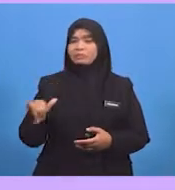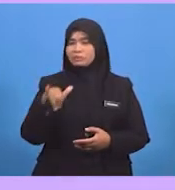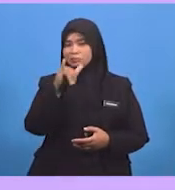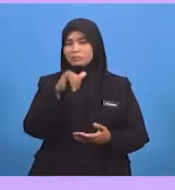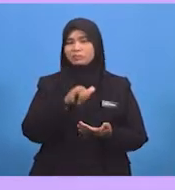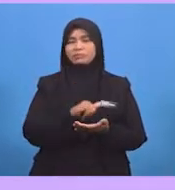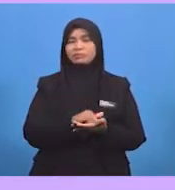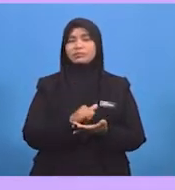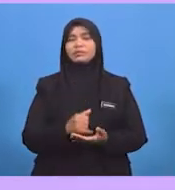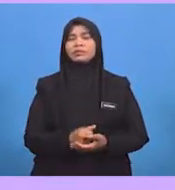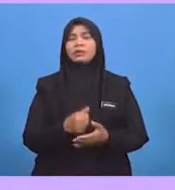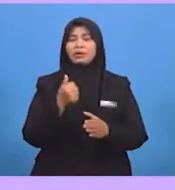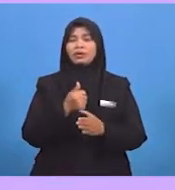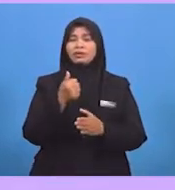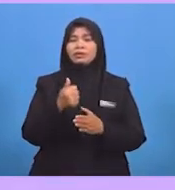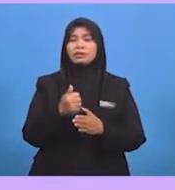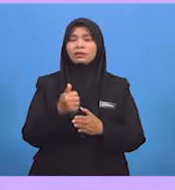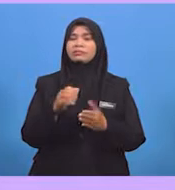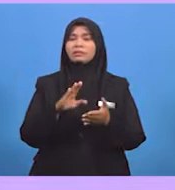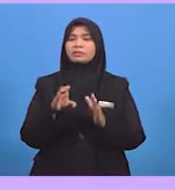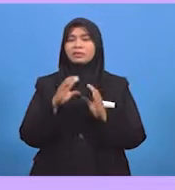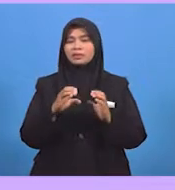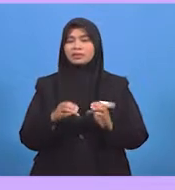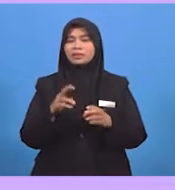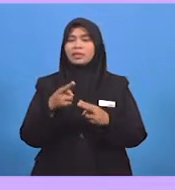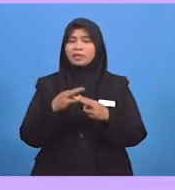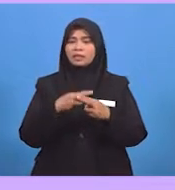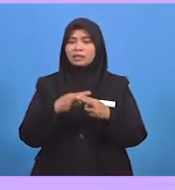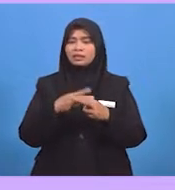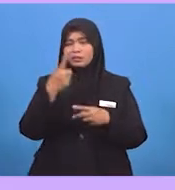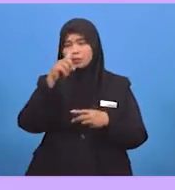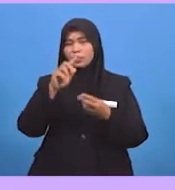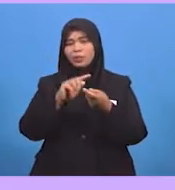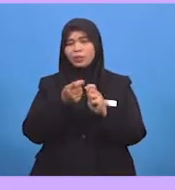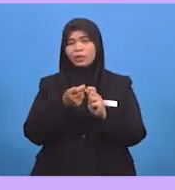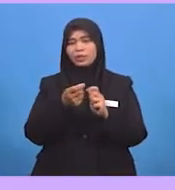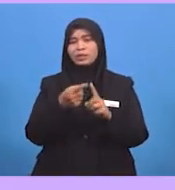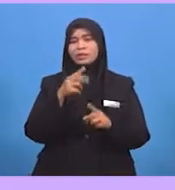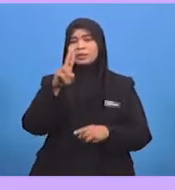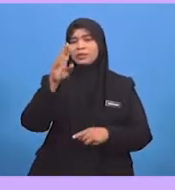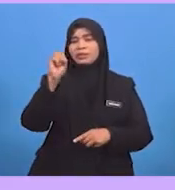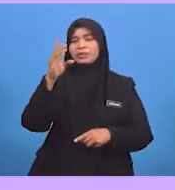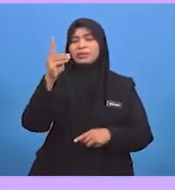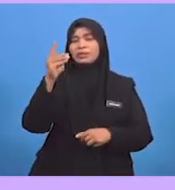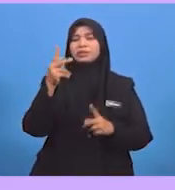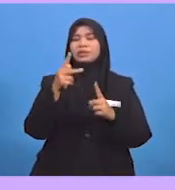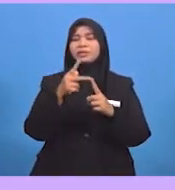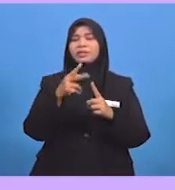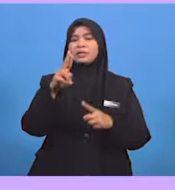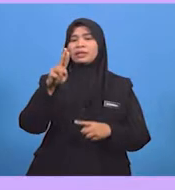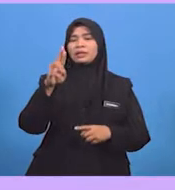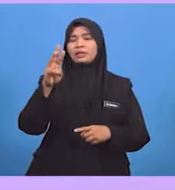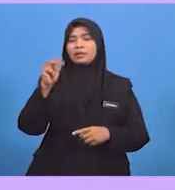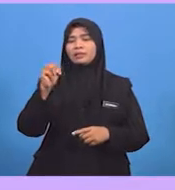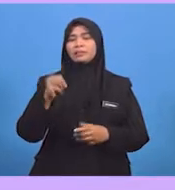pesawat tersebut. Ataupun secara ringkasnya, untuk menukar daripada USD kepada RM, kita darabkan